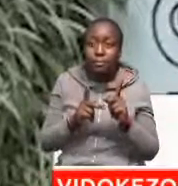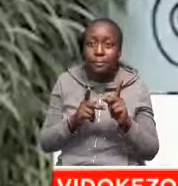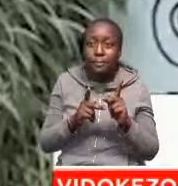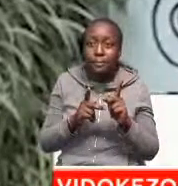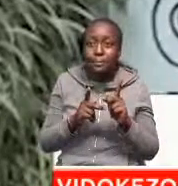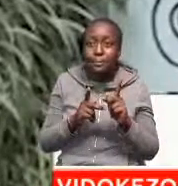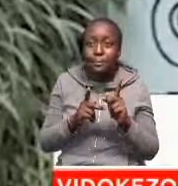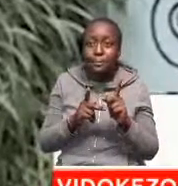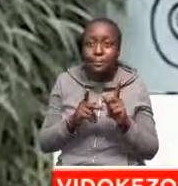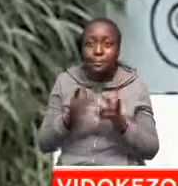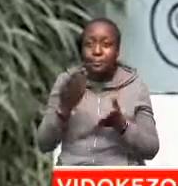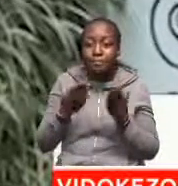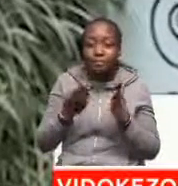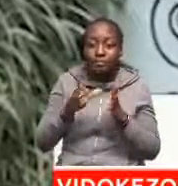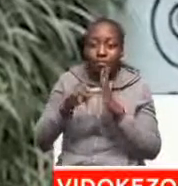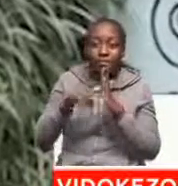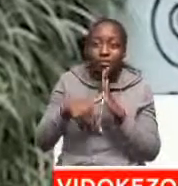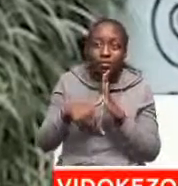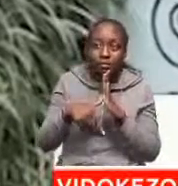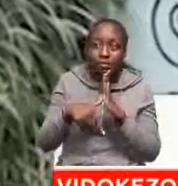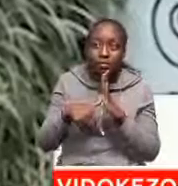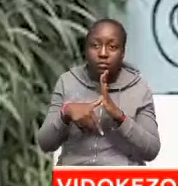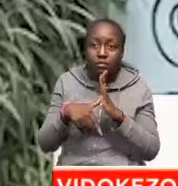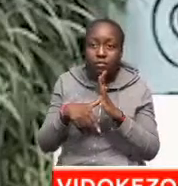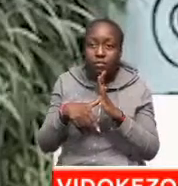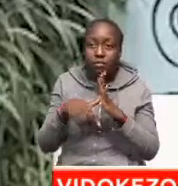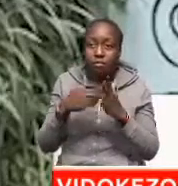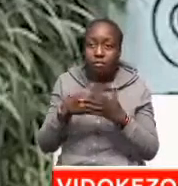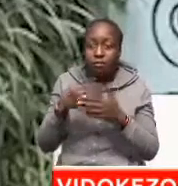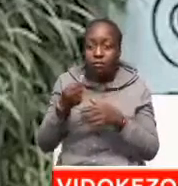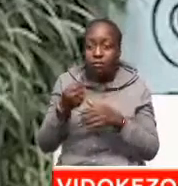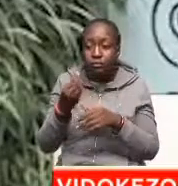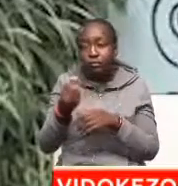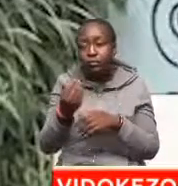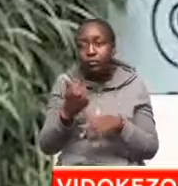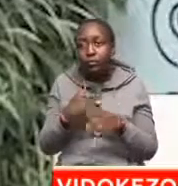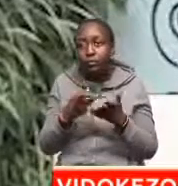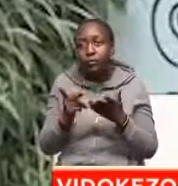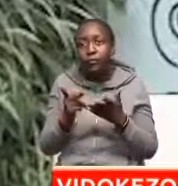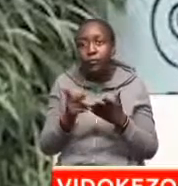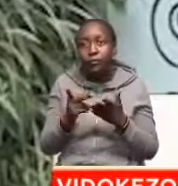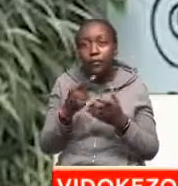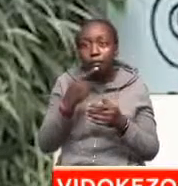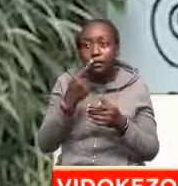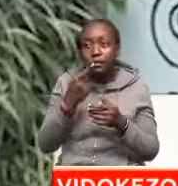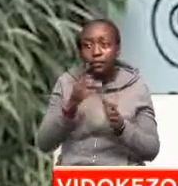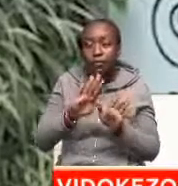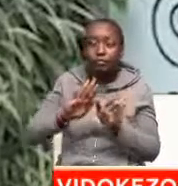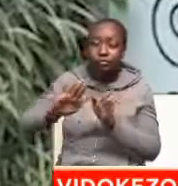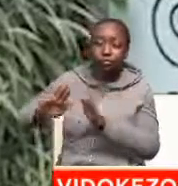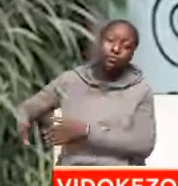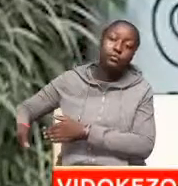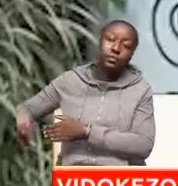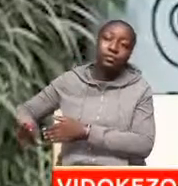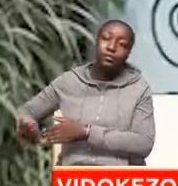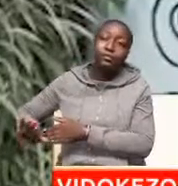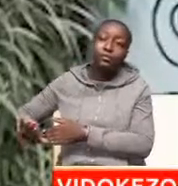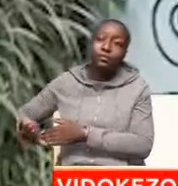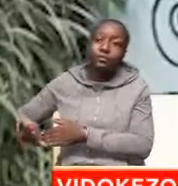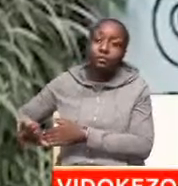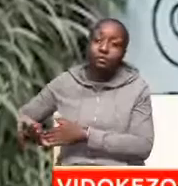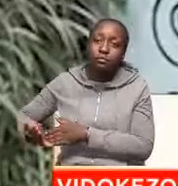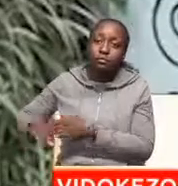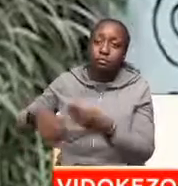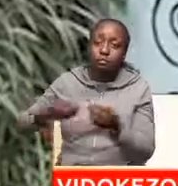kufanya renewal ya leseni ya biashara na kuna penalty, sasa ni wakati wa kusema wachana na hizo penalty, peana